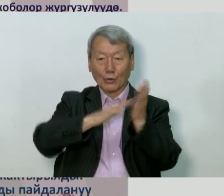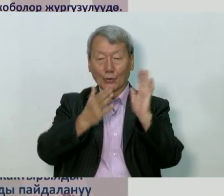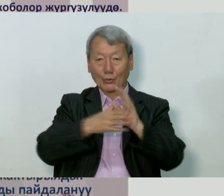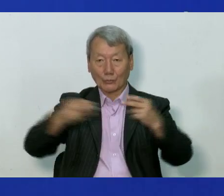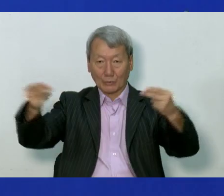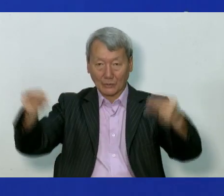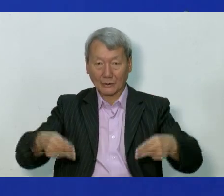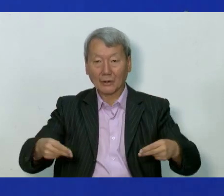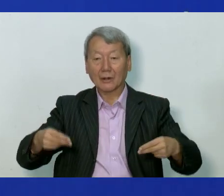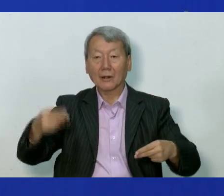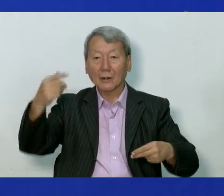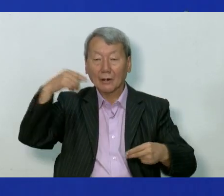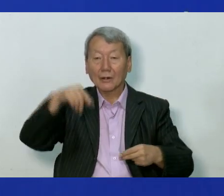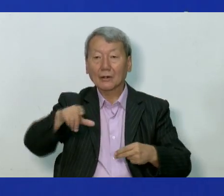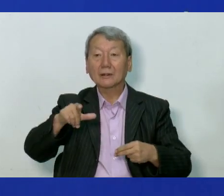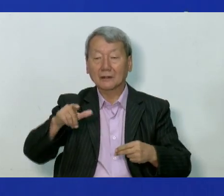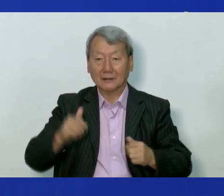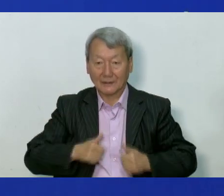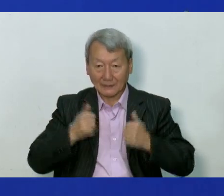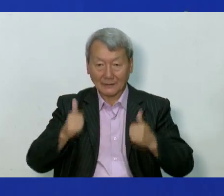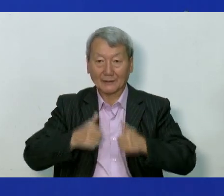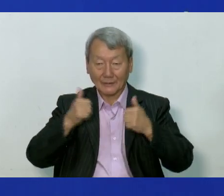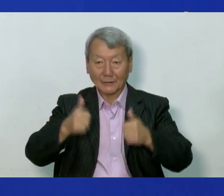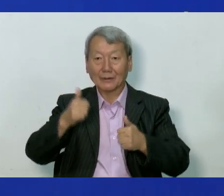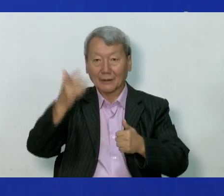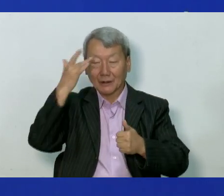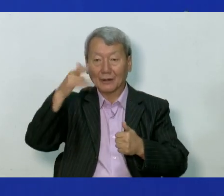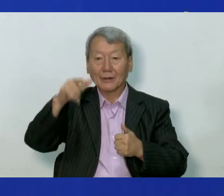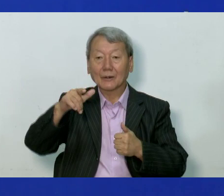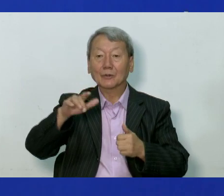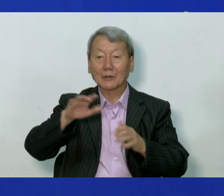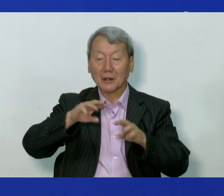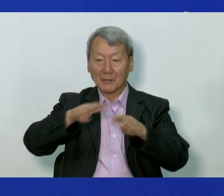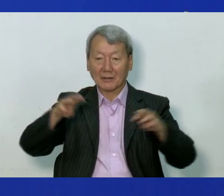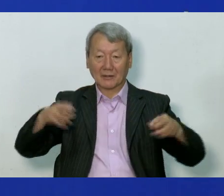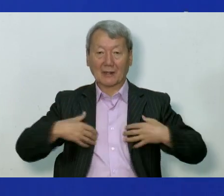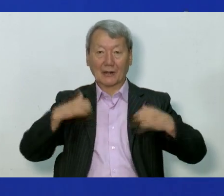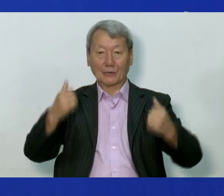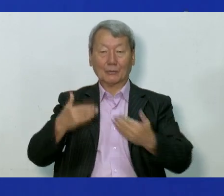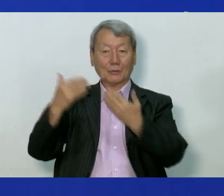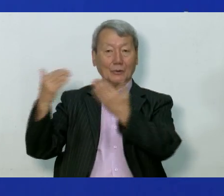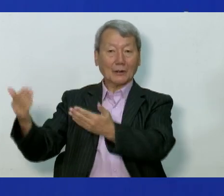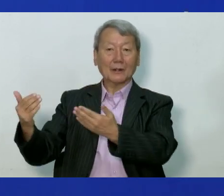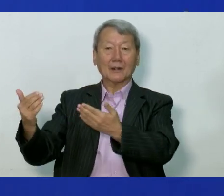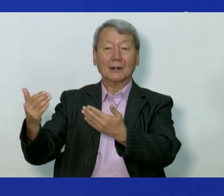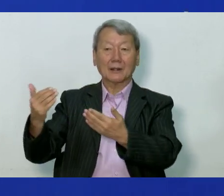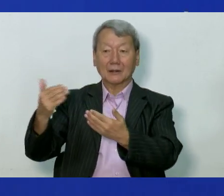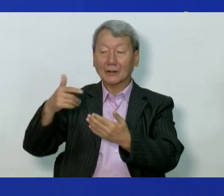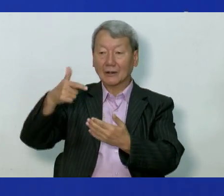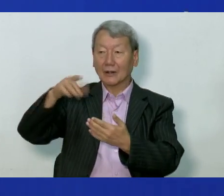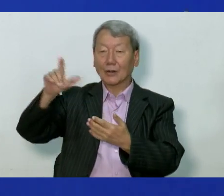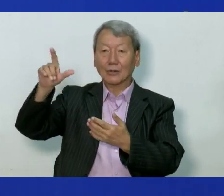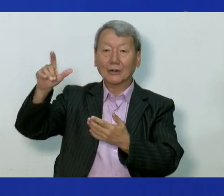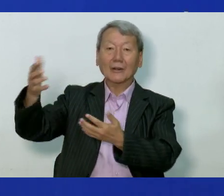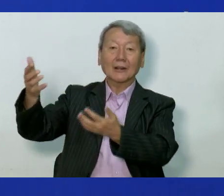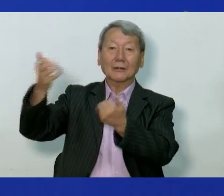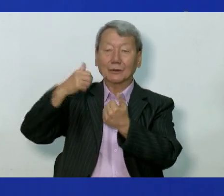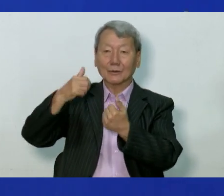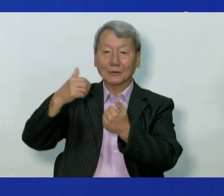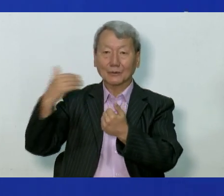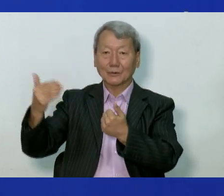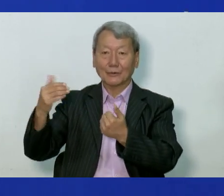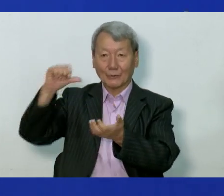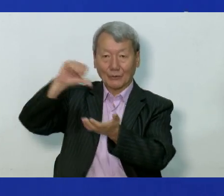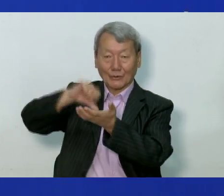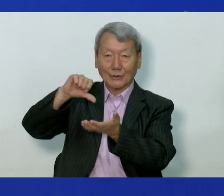ратификацияланды. Ушул кезде бул каражаттарды пайдалануу максатында саламаттык сактоо министрлиги тарабынан тендердик